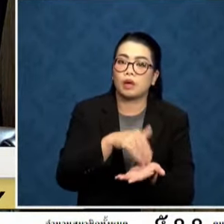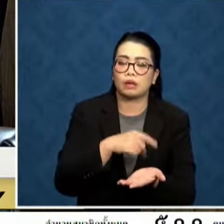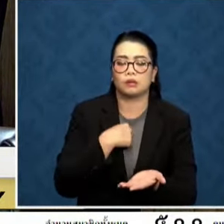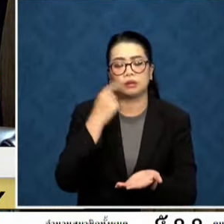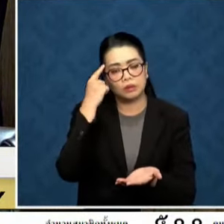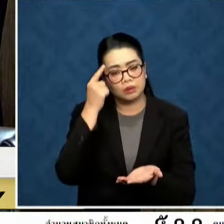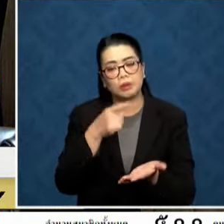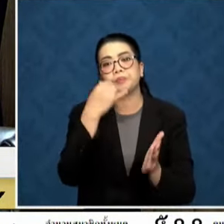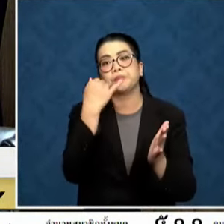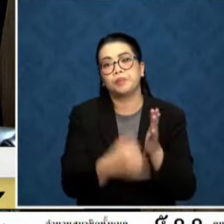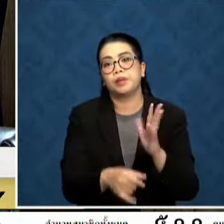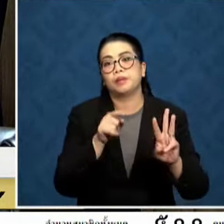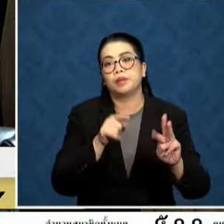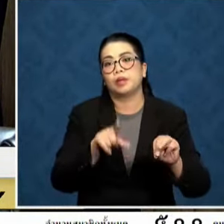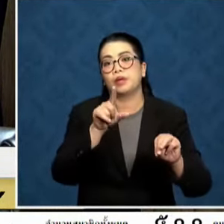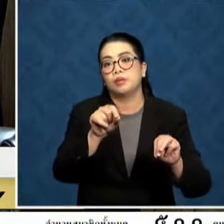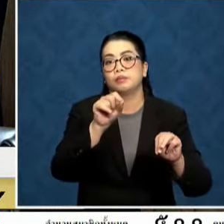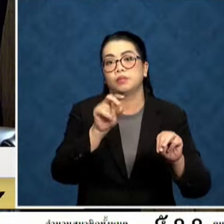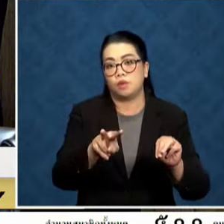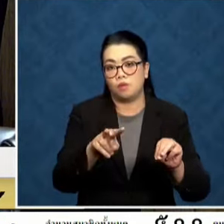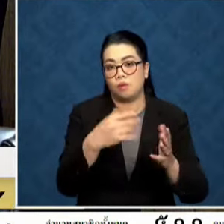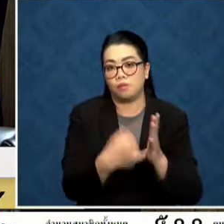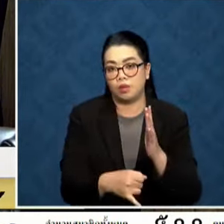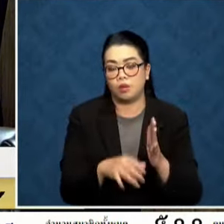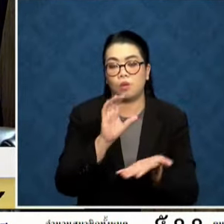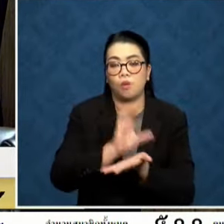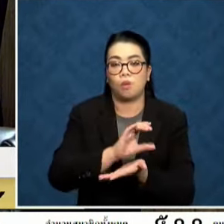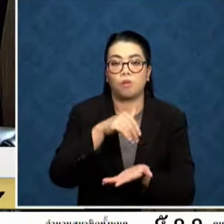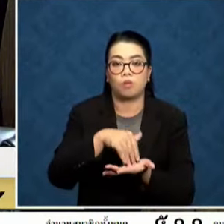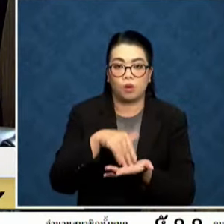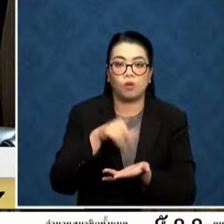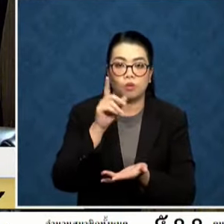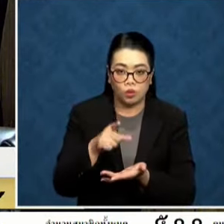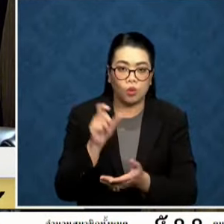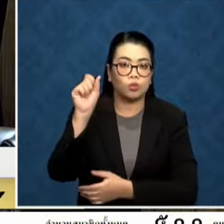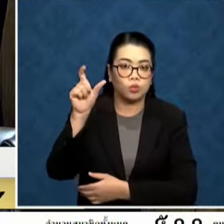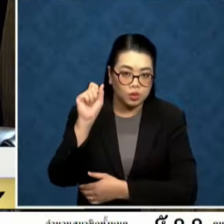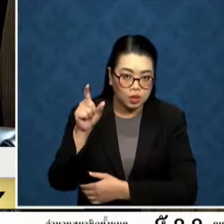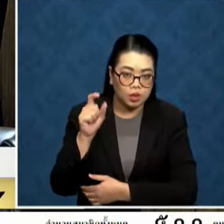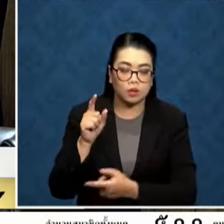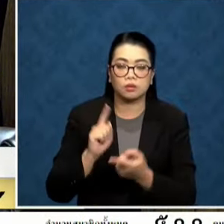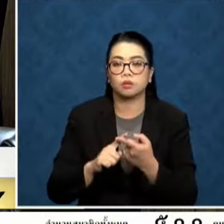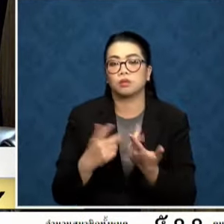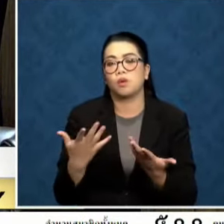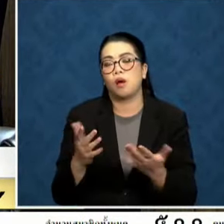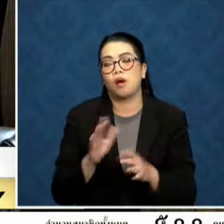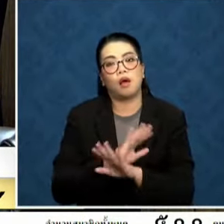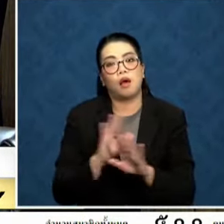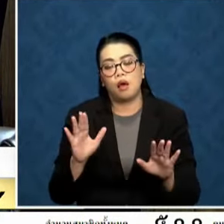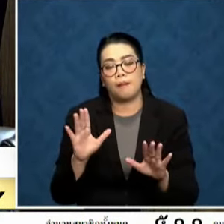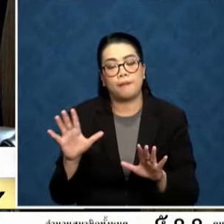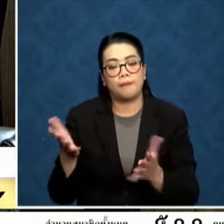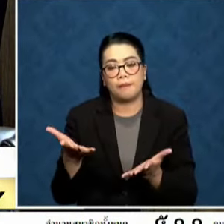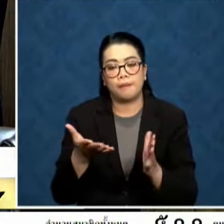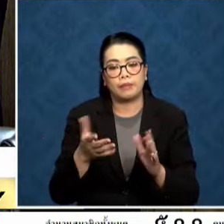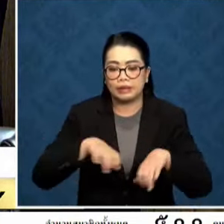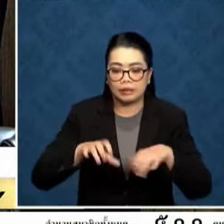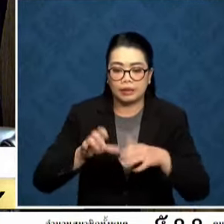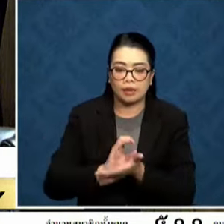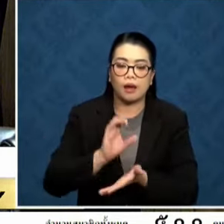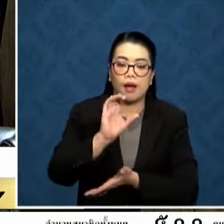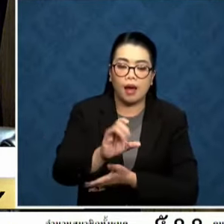จะผิดมาตรา 22หรือเปล่านะคะงบกลางเนี่ยมันตั้งได้เฉพาะในกรณีที่ไม่ควรหรือไม่อาจจัดสรรให้